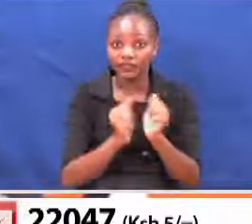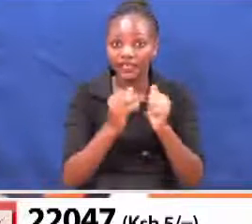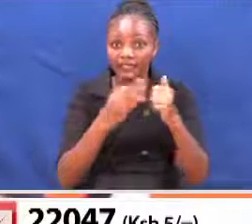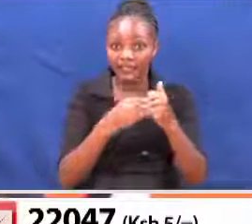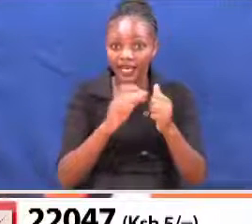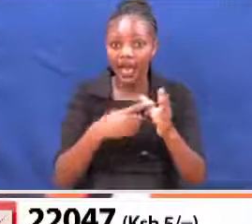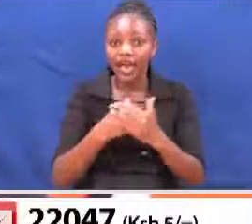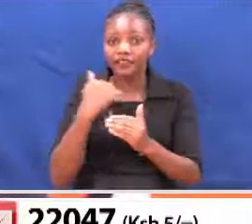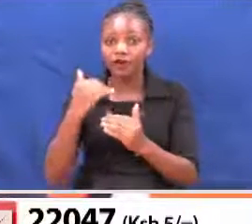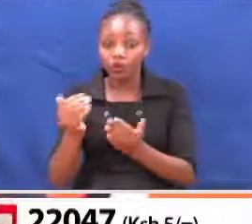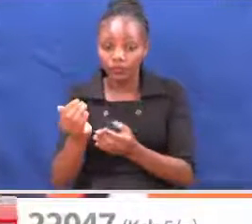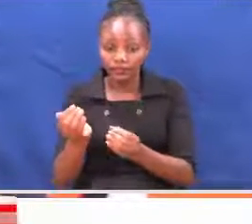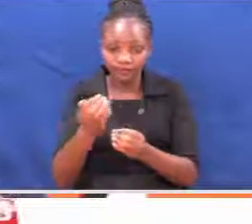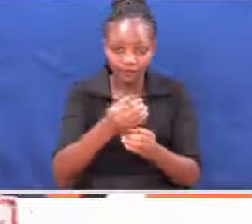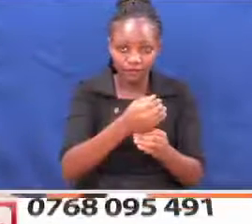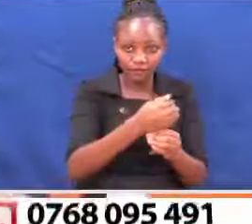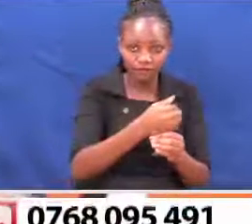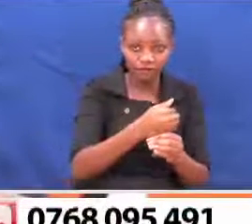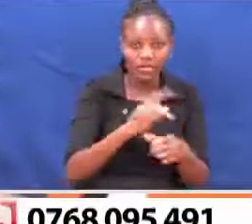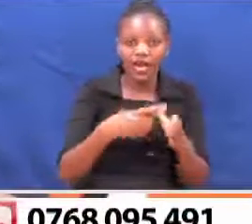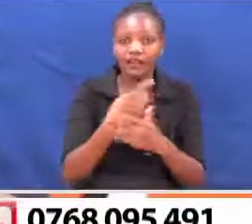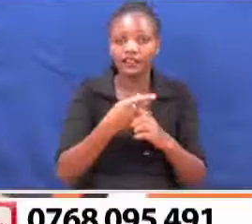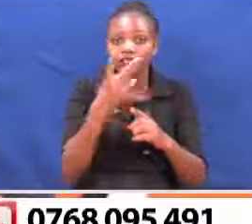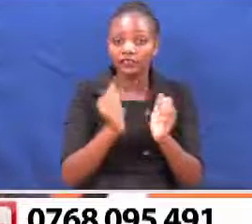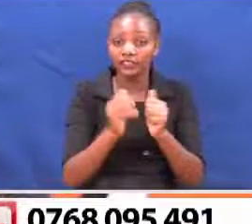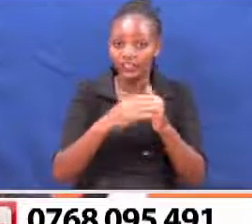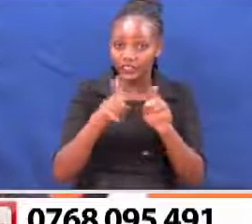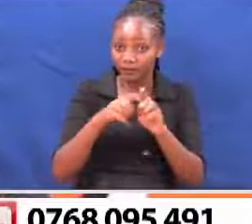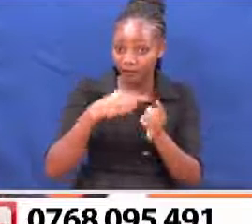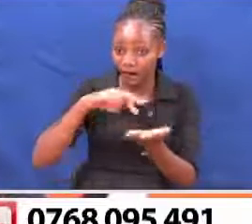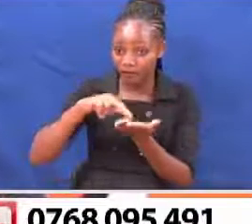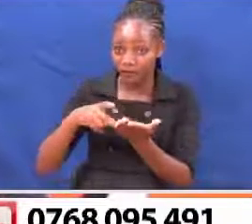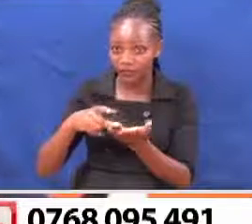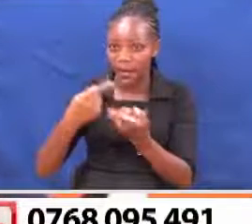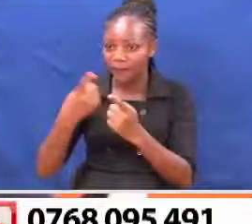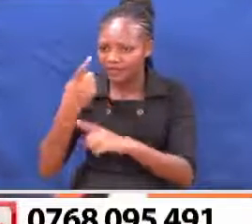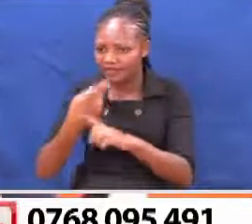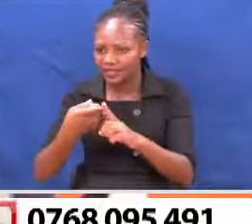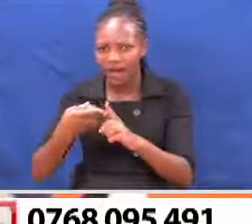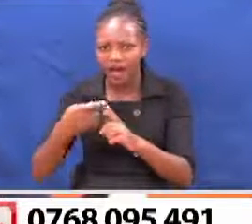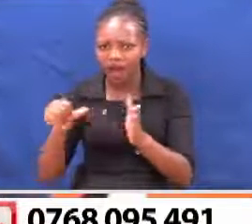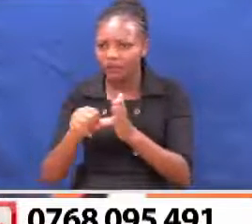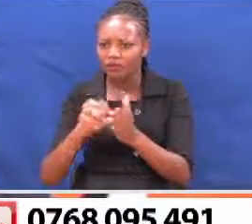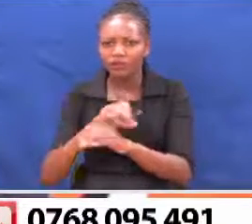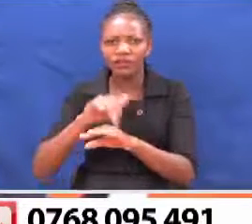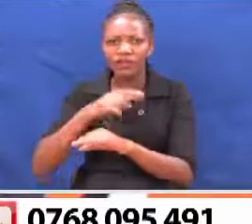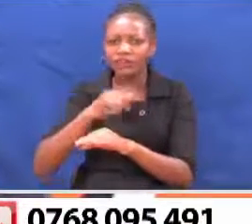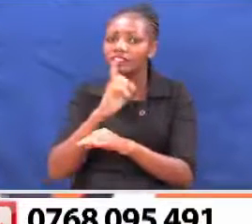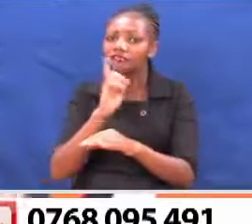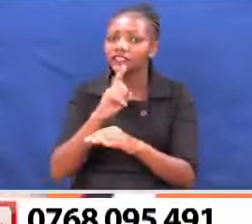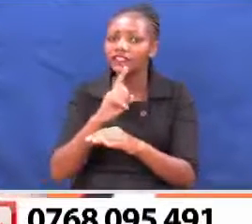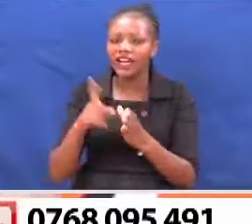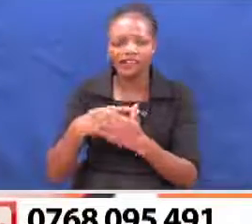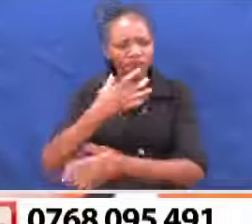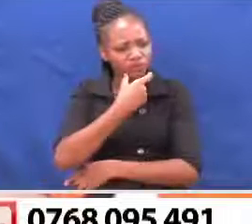tumekuwa tukifanya mradi na 2019 tumefanya. Hii mwaka kwa sababu ya corona ilikuja na tulikuwa